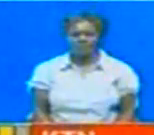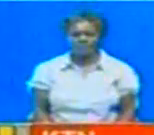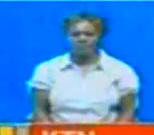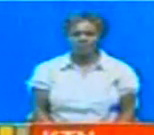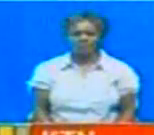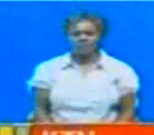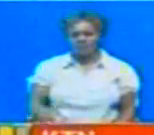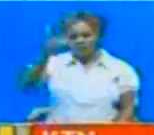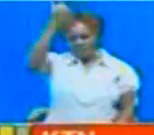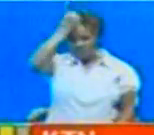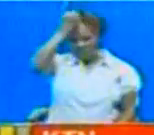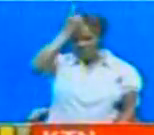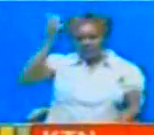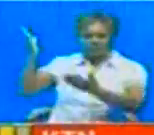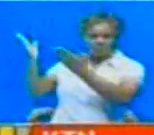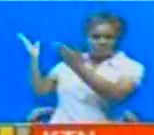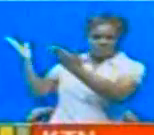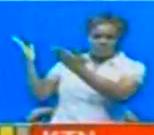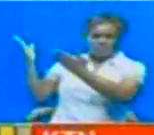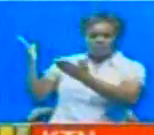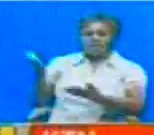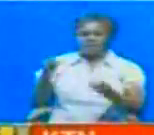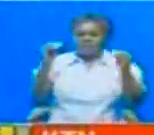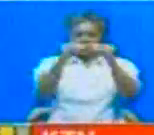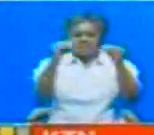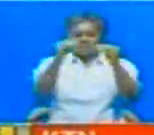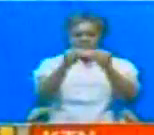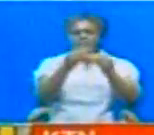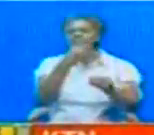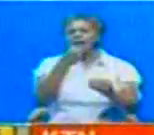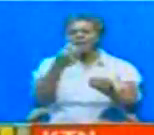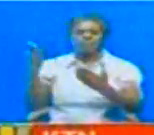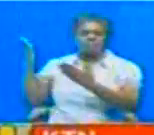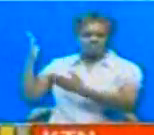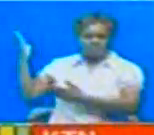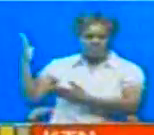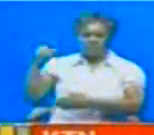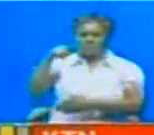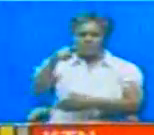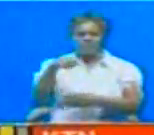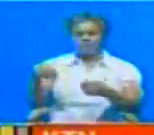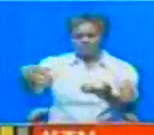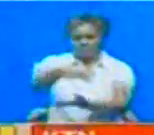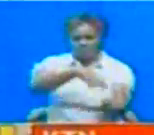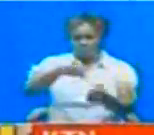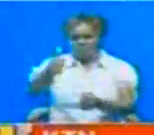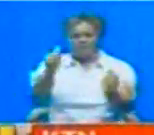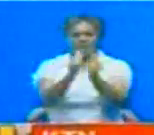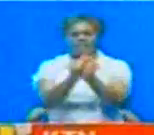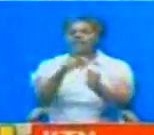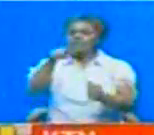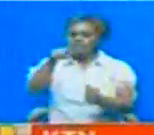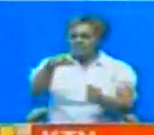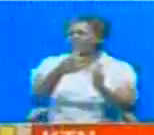Ni katika kijiji cha Kobil Marakwet mashariki tunapokutana na Samuel Yatich akijumuika na wenzake. Yeye